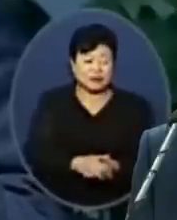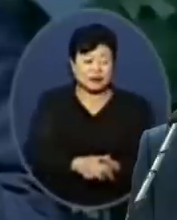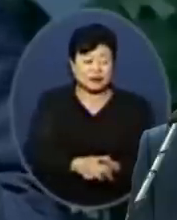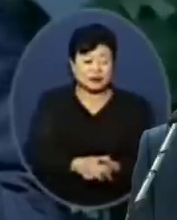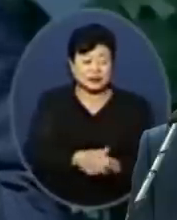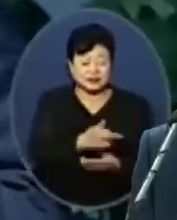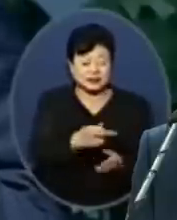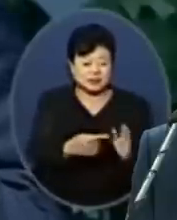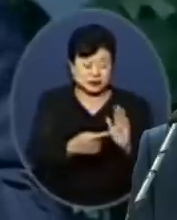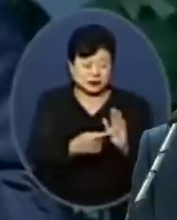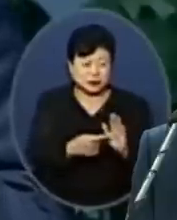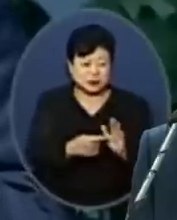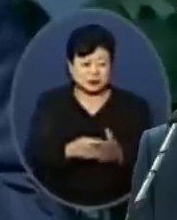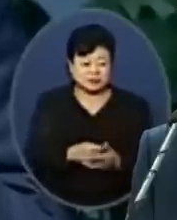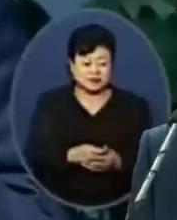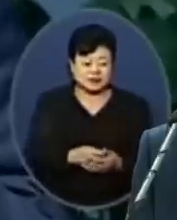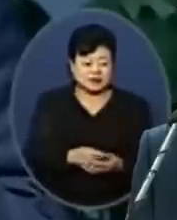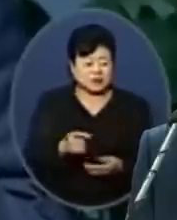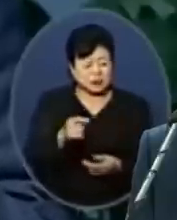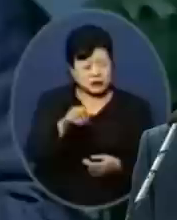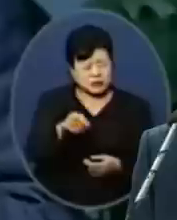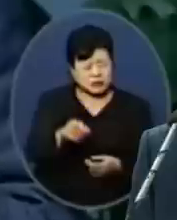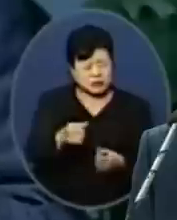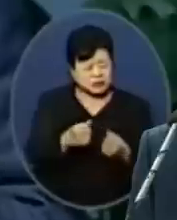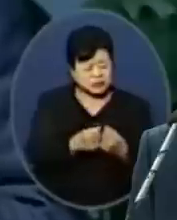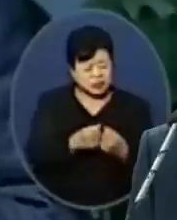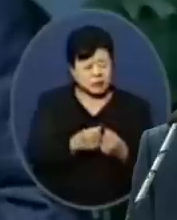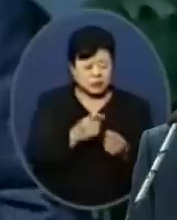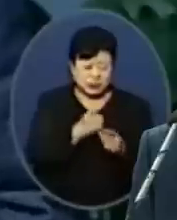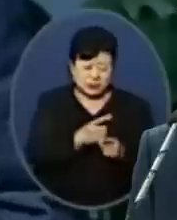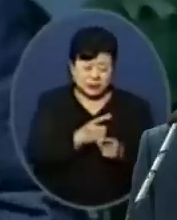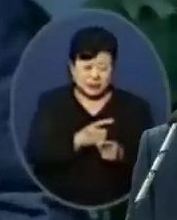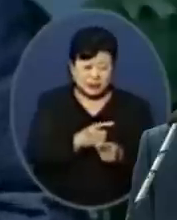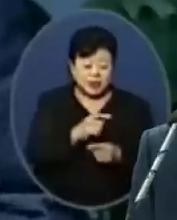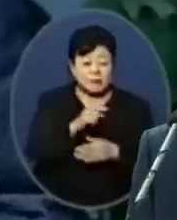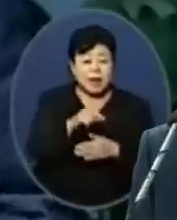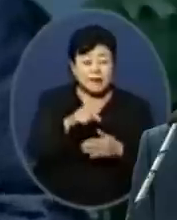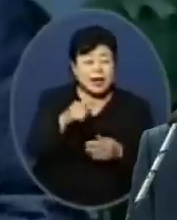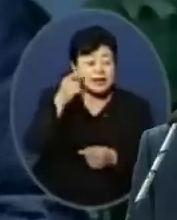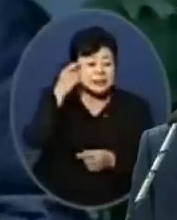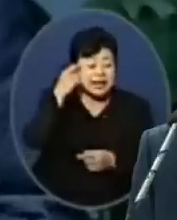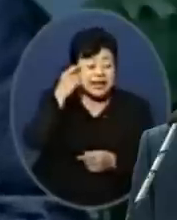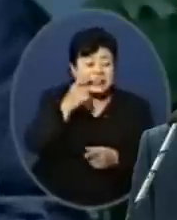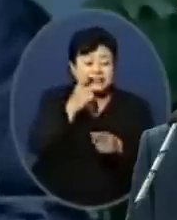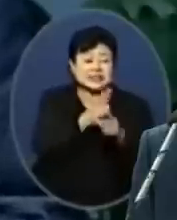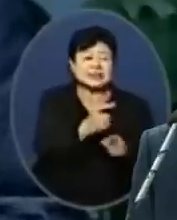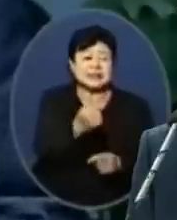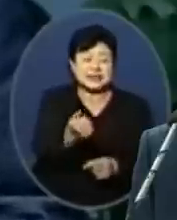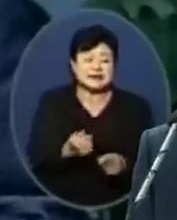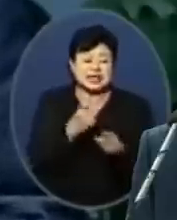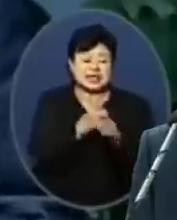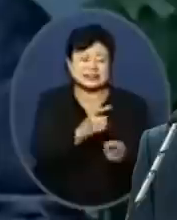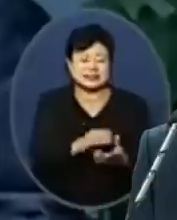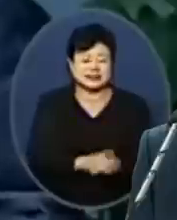했습니다. 어디에서 싸움에 이겼느냐? 마음의 생각에서 이미 이긴 것입니다.